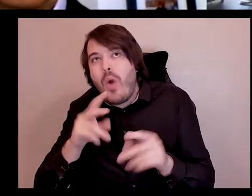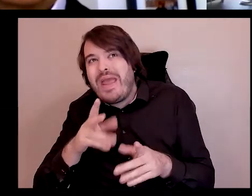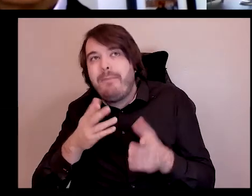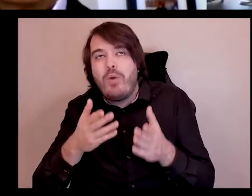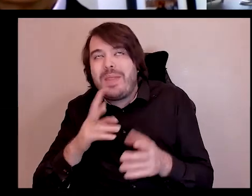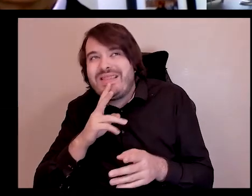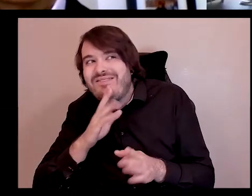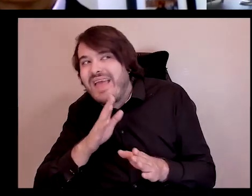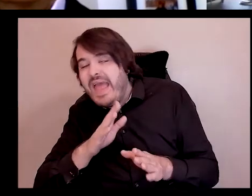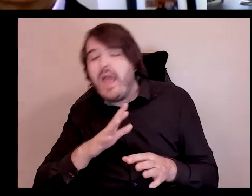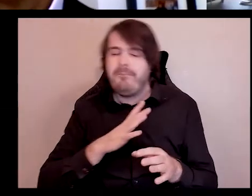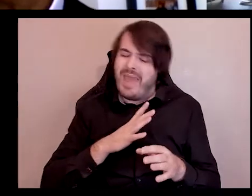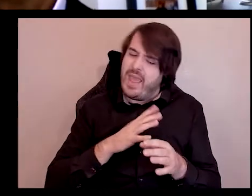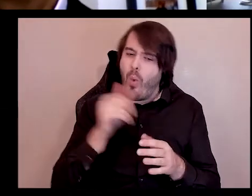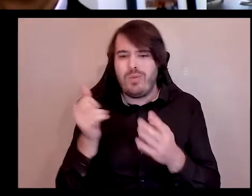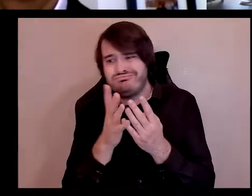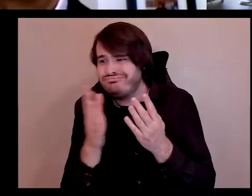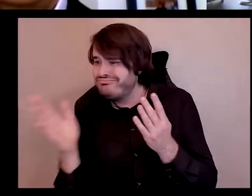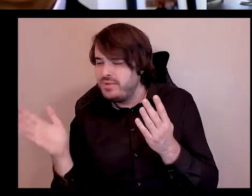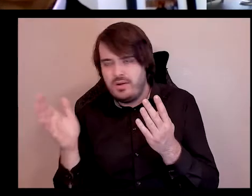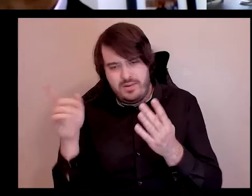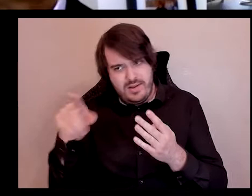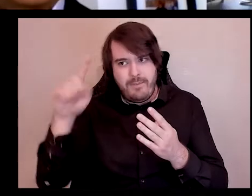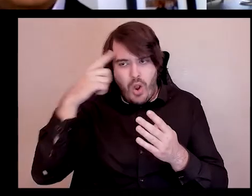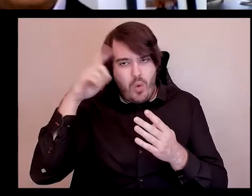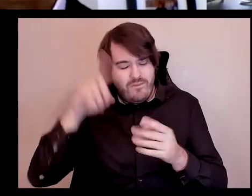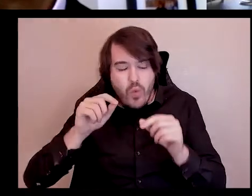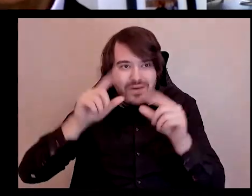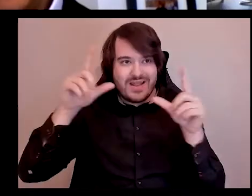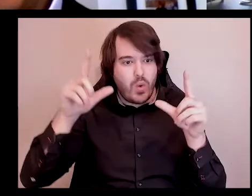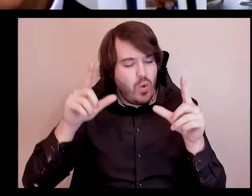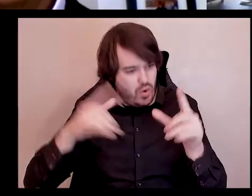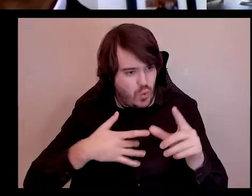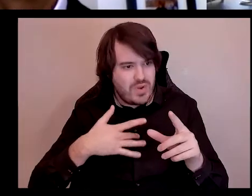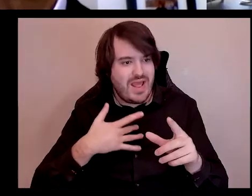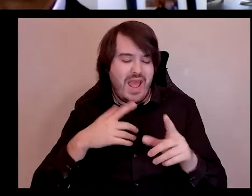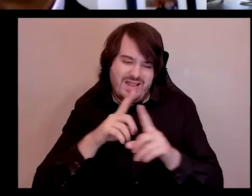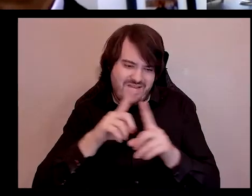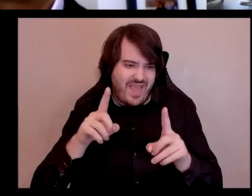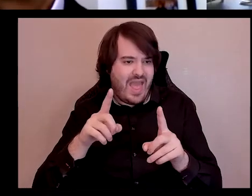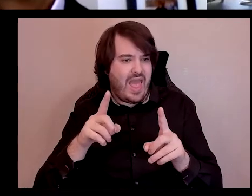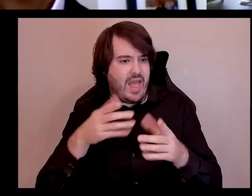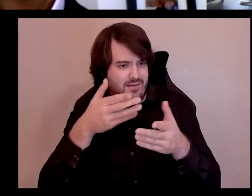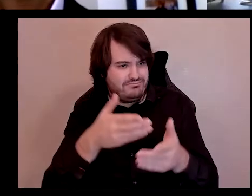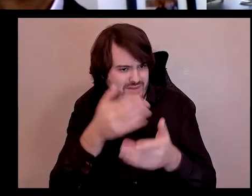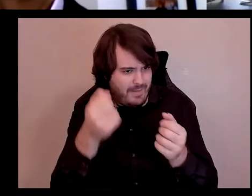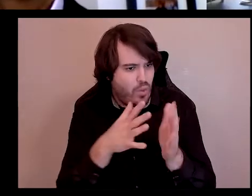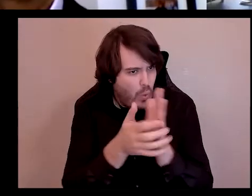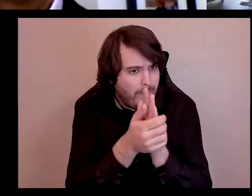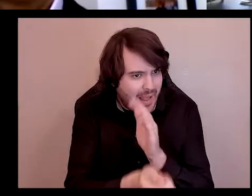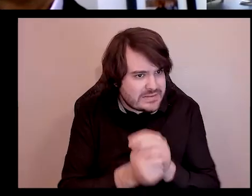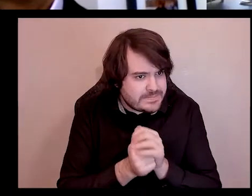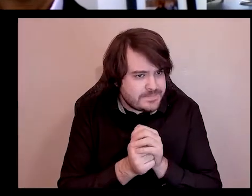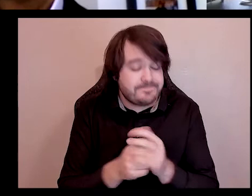d'âge. J'y crois pas, moi, tout au moins. Pour certaines habiletés, gardons-nous une réserve, je suis d'accord. Mais j'invite peut-être